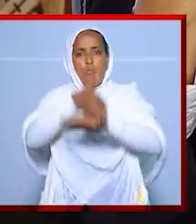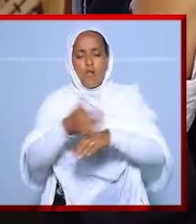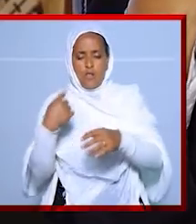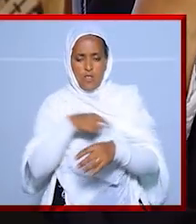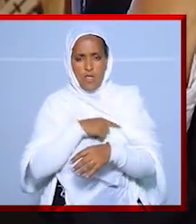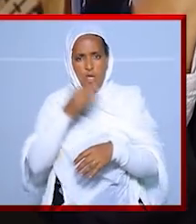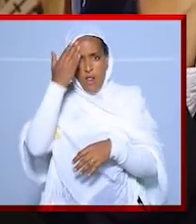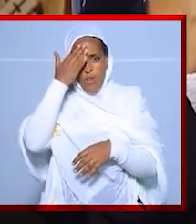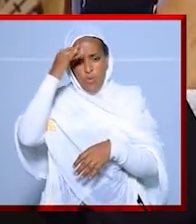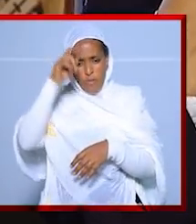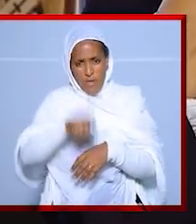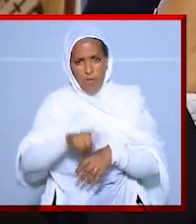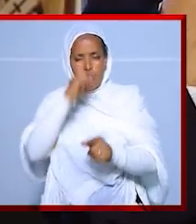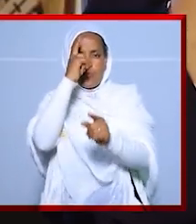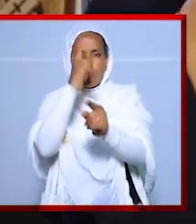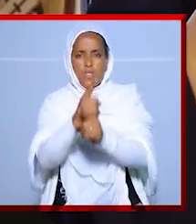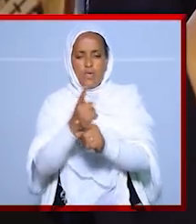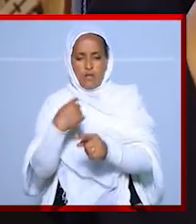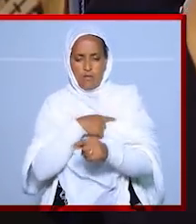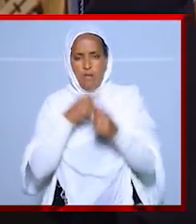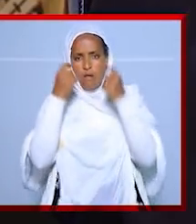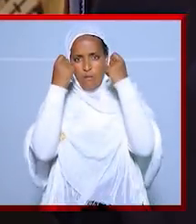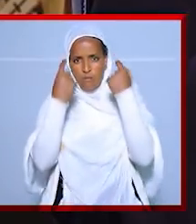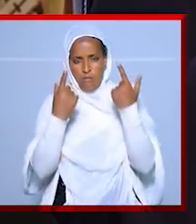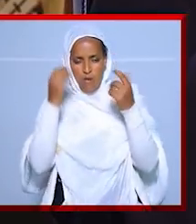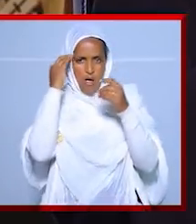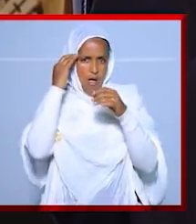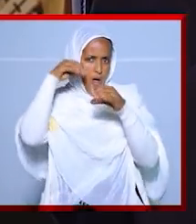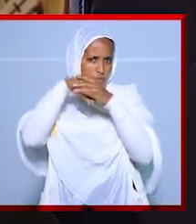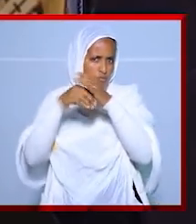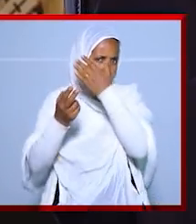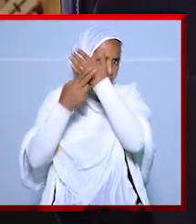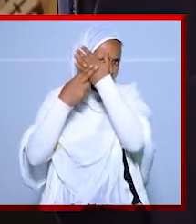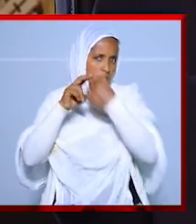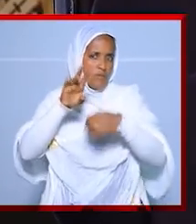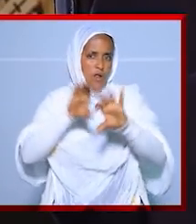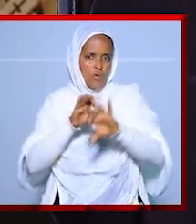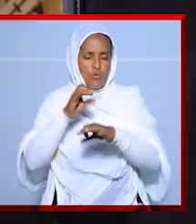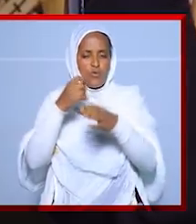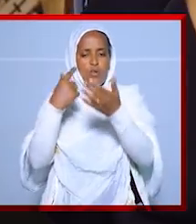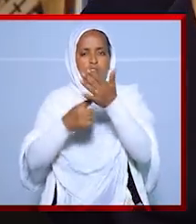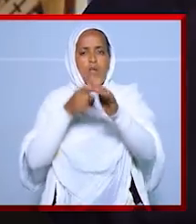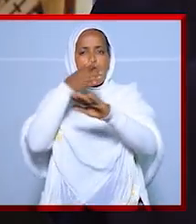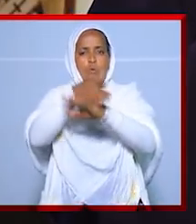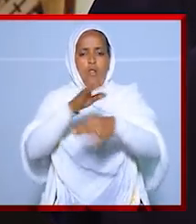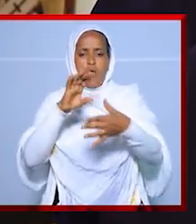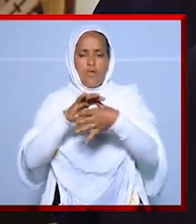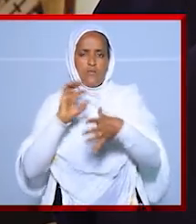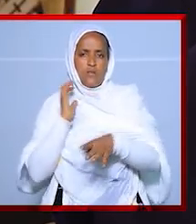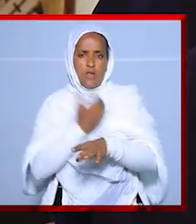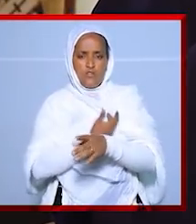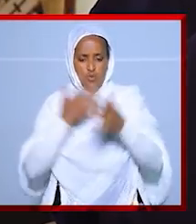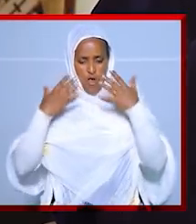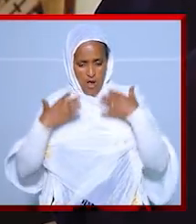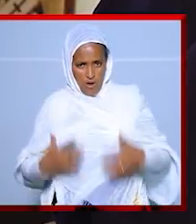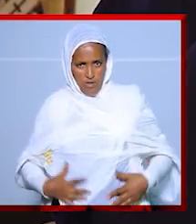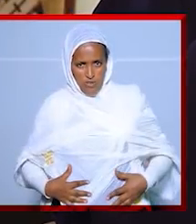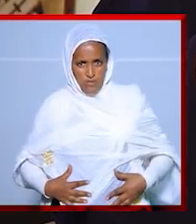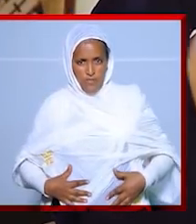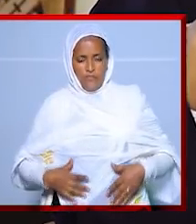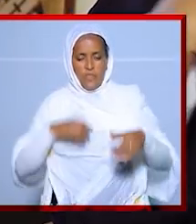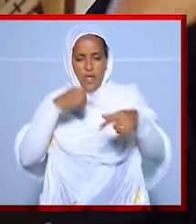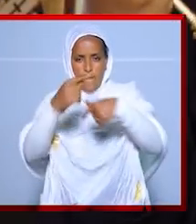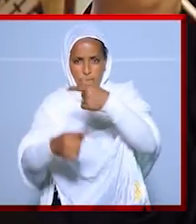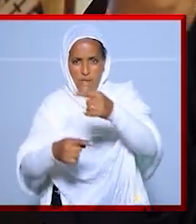በኋላ ነው ልናቅ የሚገባውን ነገር በአግባቡ የምንረዳው ባይምሯችንም እንኳን ማለት ነው። ከዛ በኋላ ነው ስጋችንም